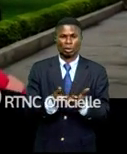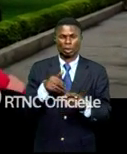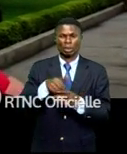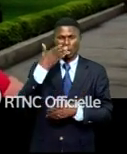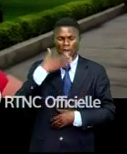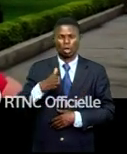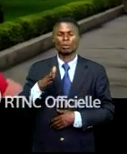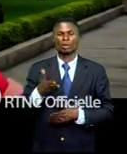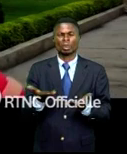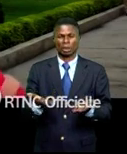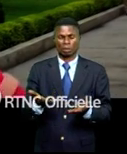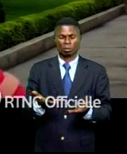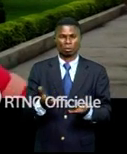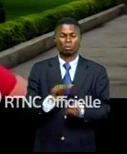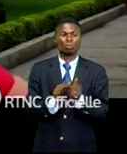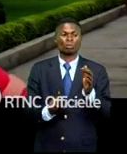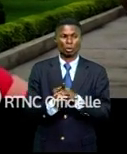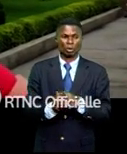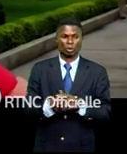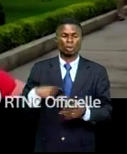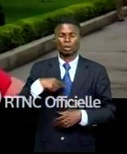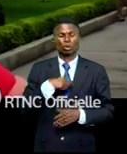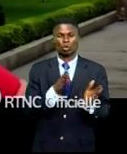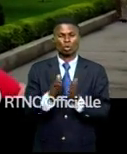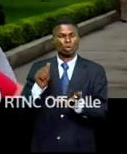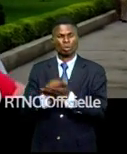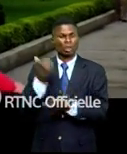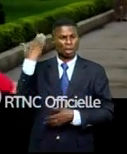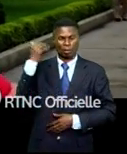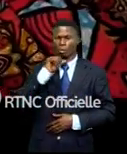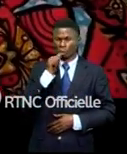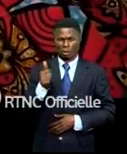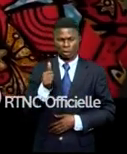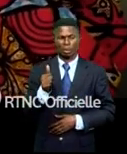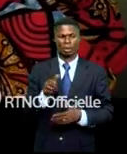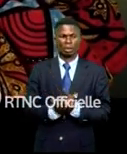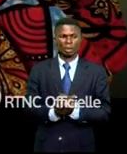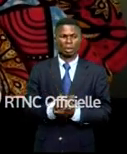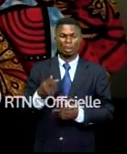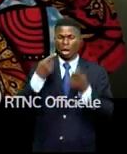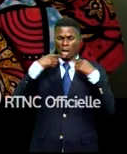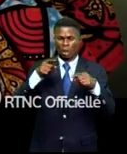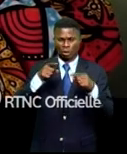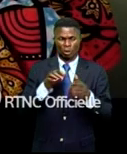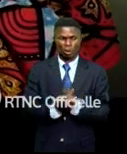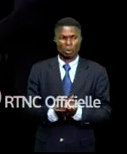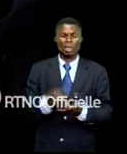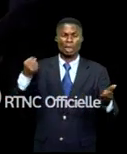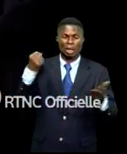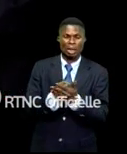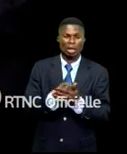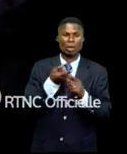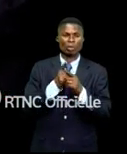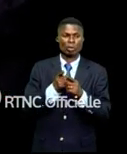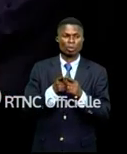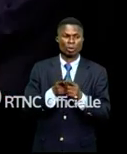Pareilles circonstances arrivent et on n'a pas auprès de qui réclamer. Rappelons que la cause de cet accident est due au